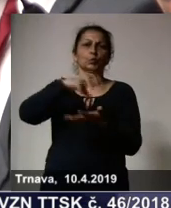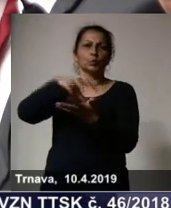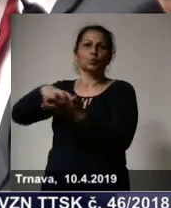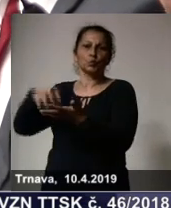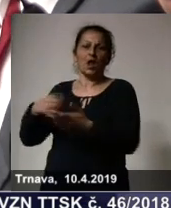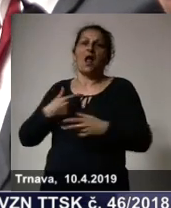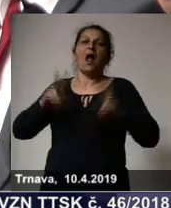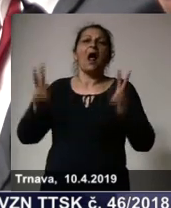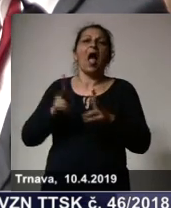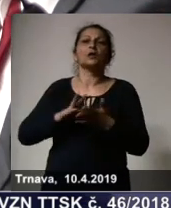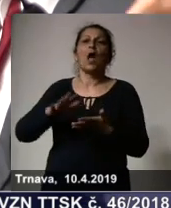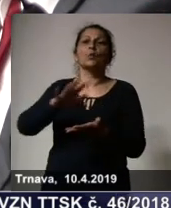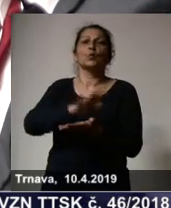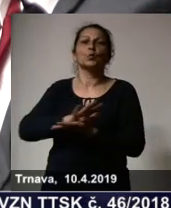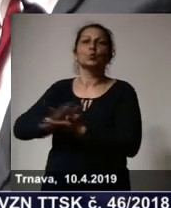území